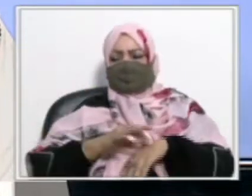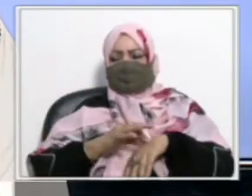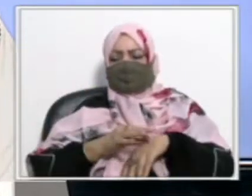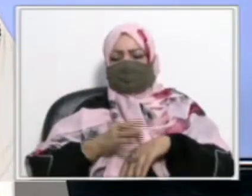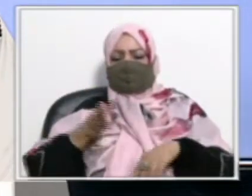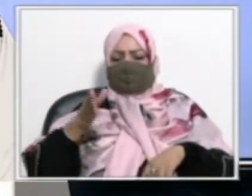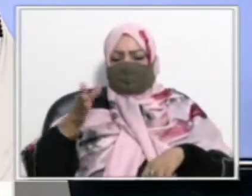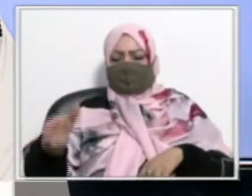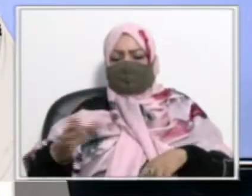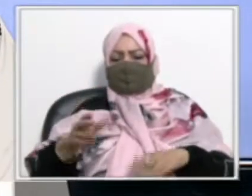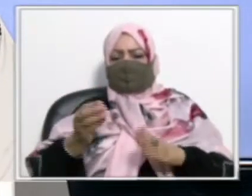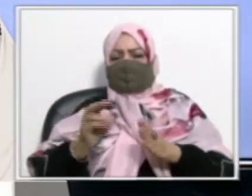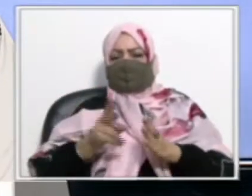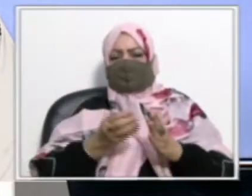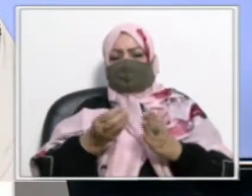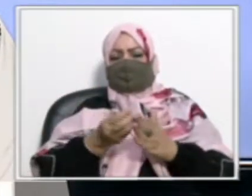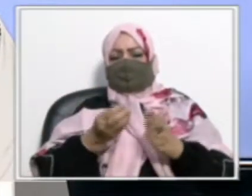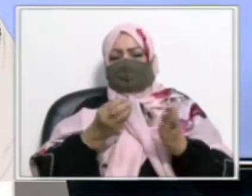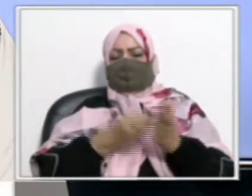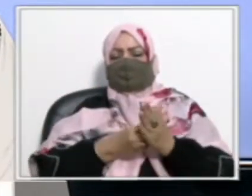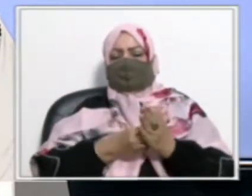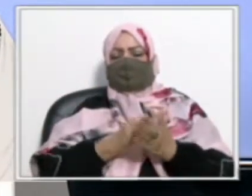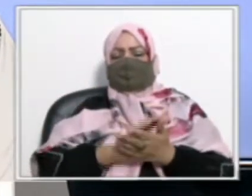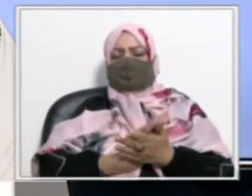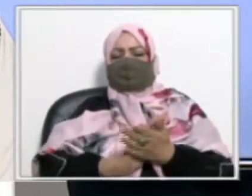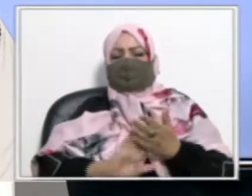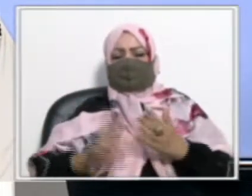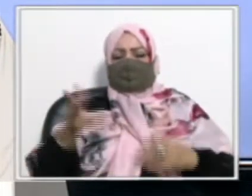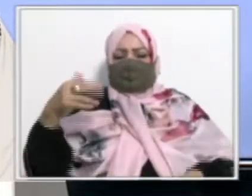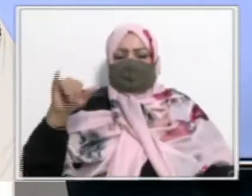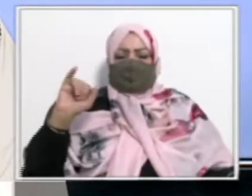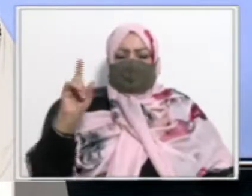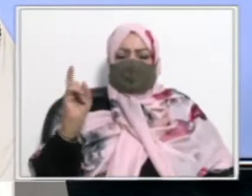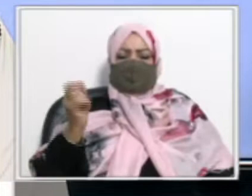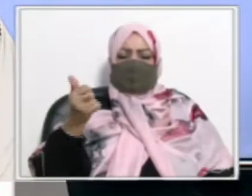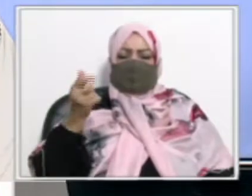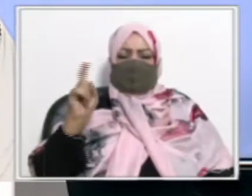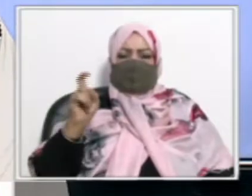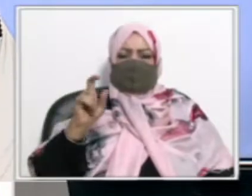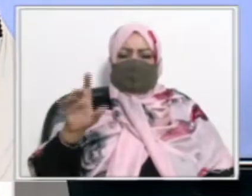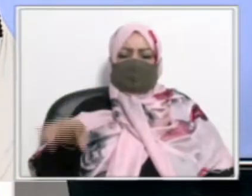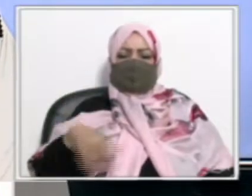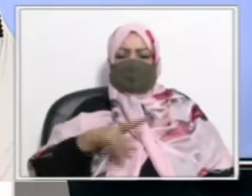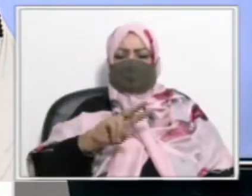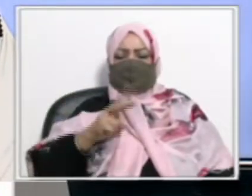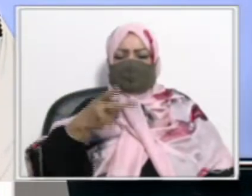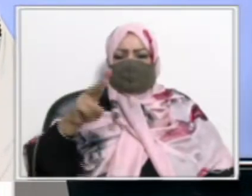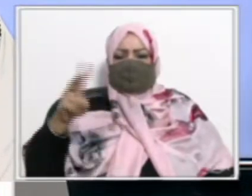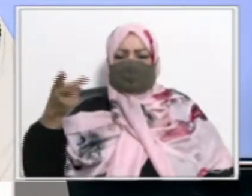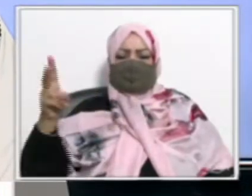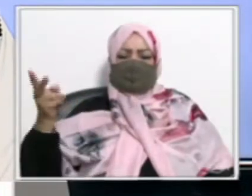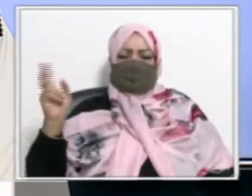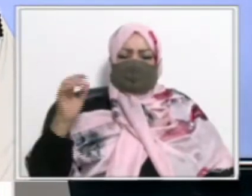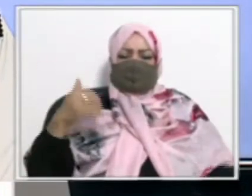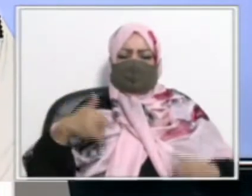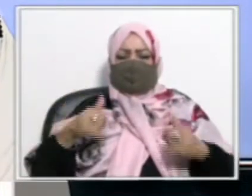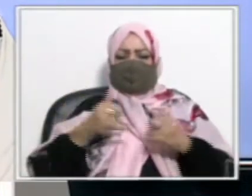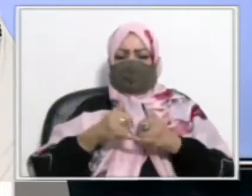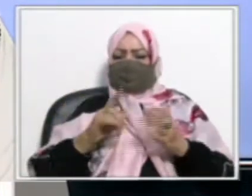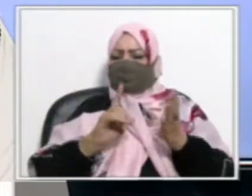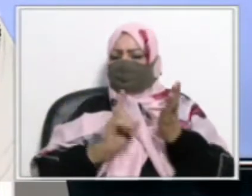لجنة شرعية، لأن رأينا كثيرا من المصارف اللي تسألهم يقول والله سمعنا قالوا في لجنة شرعية، قالت لجنة شرعية وما فيش